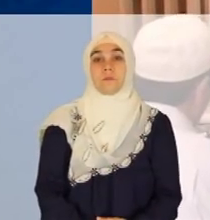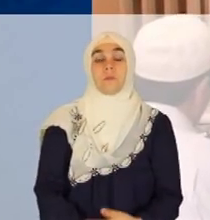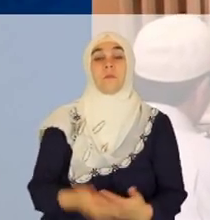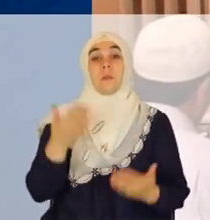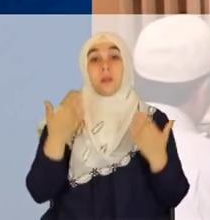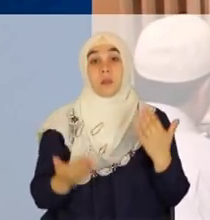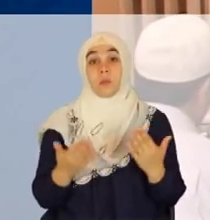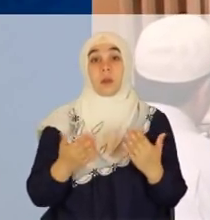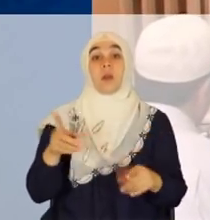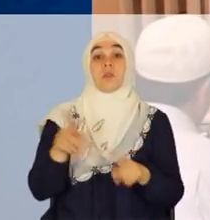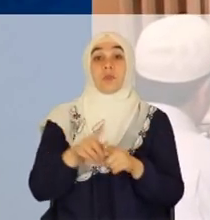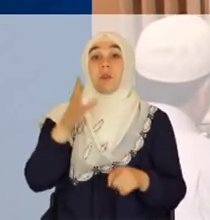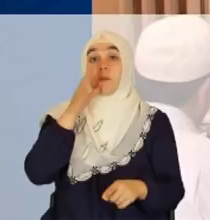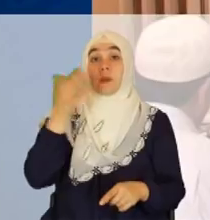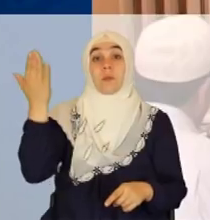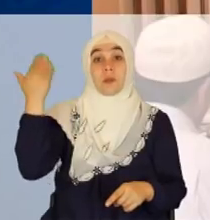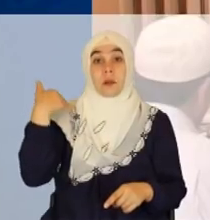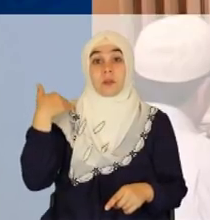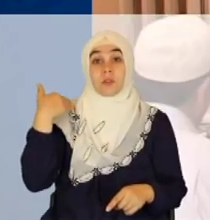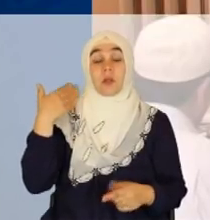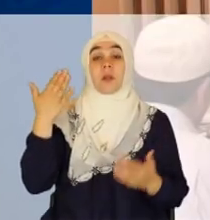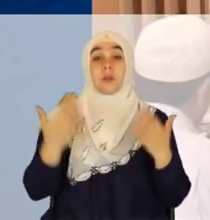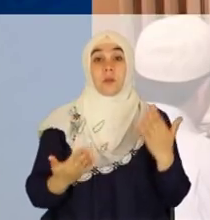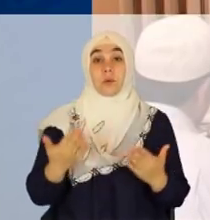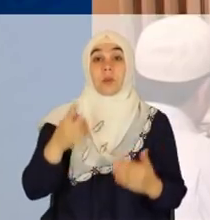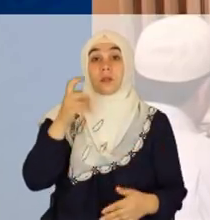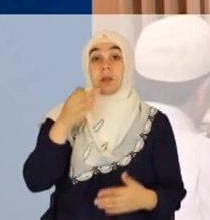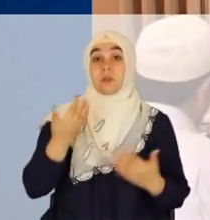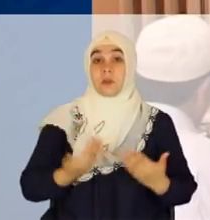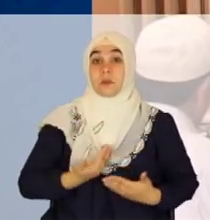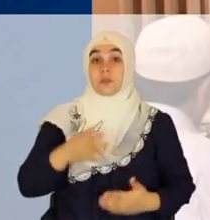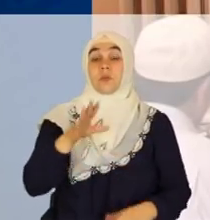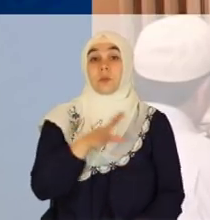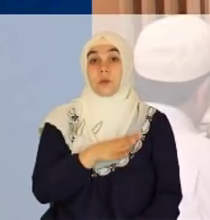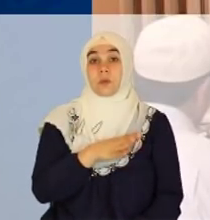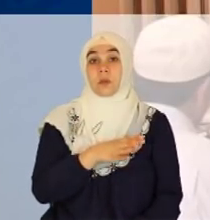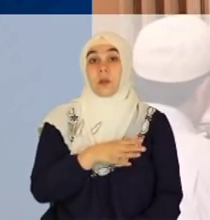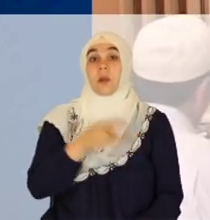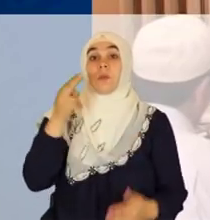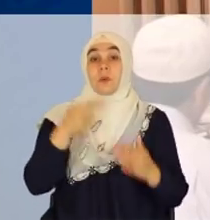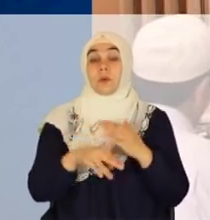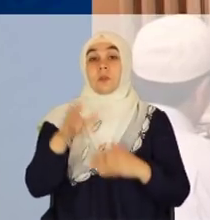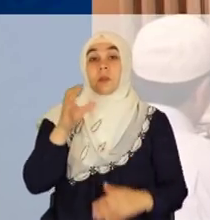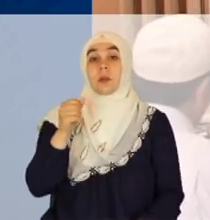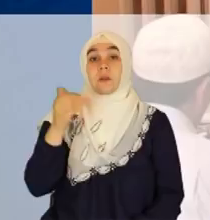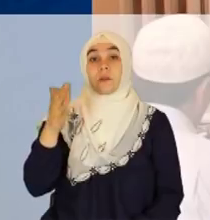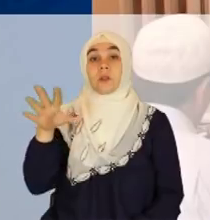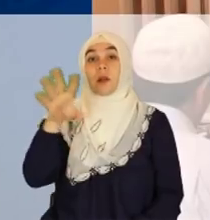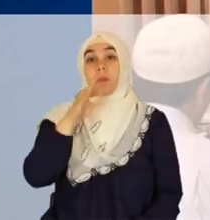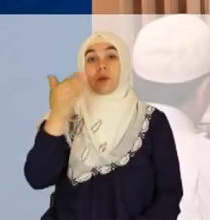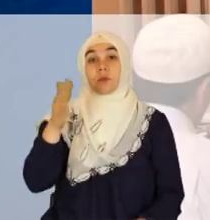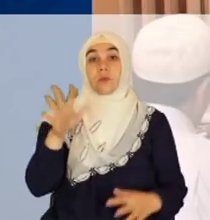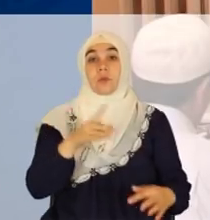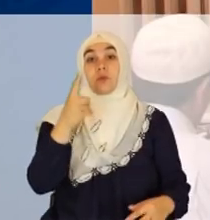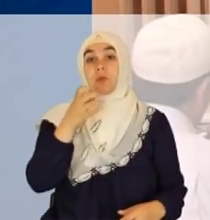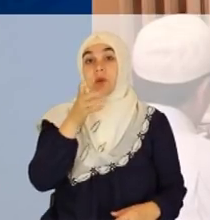Demak, o'sha vaqtda agar mabodo hayotda Xizr alayhissalom bo'lgan bo'lsalar, Payg'ambar alayhissalom haligilarni aytganlaridan keyin